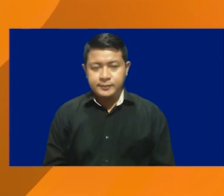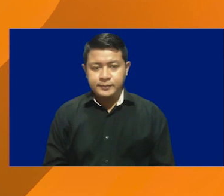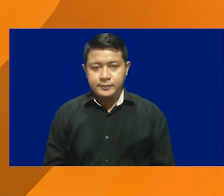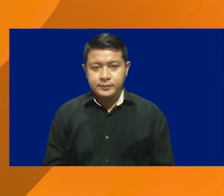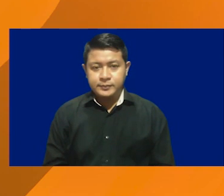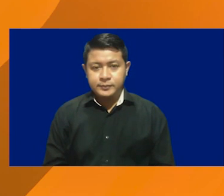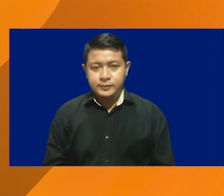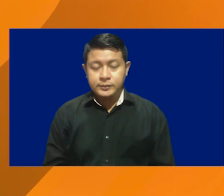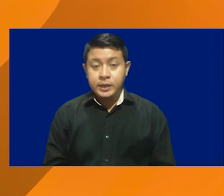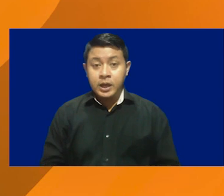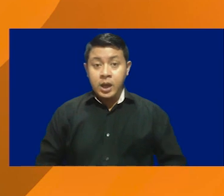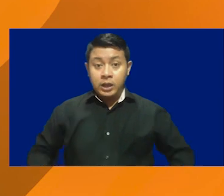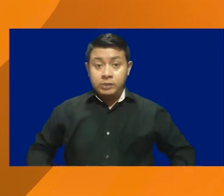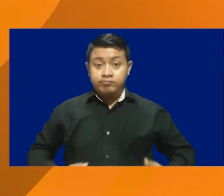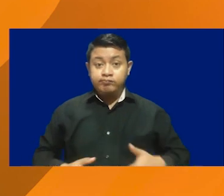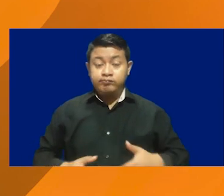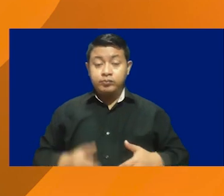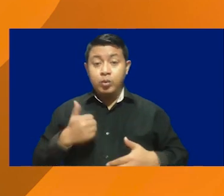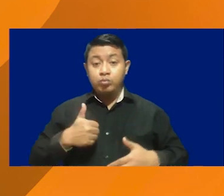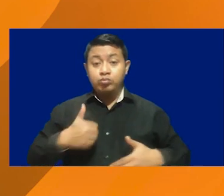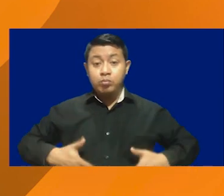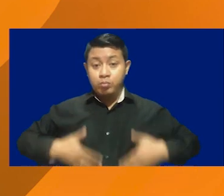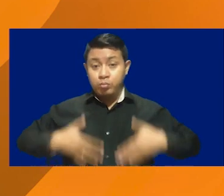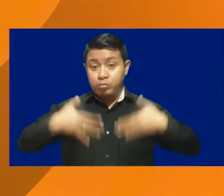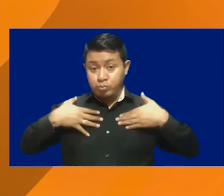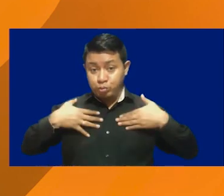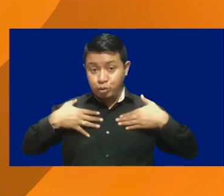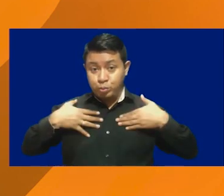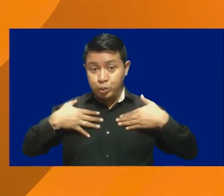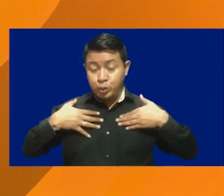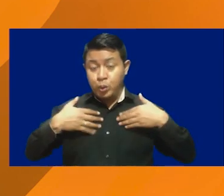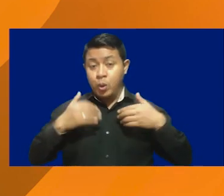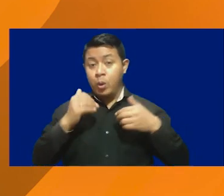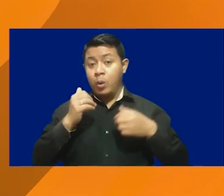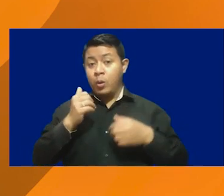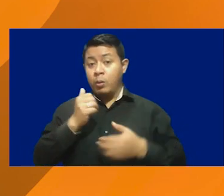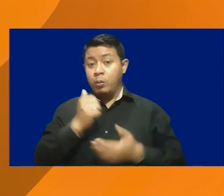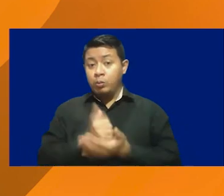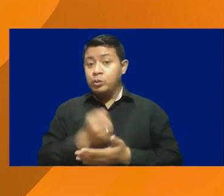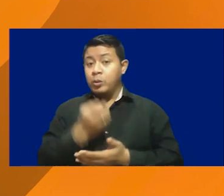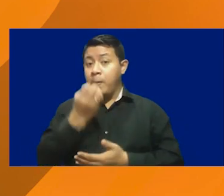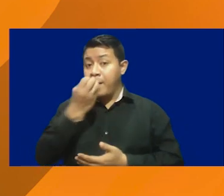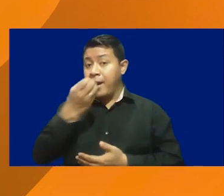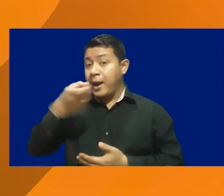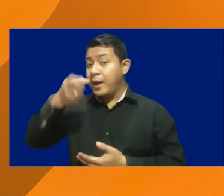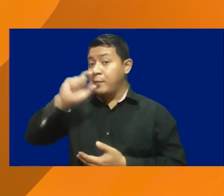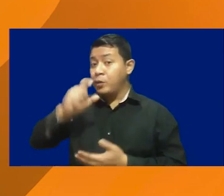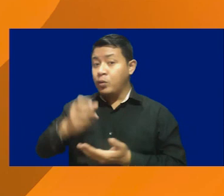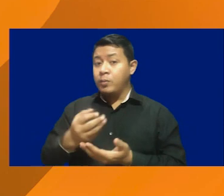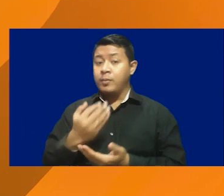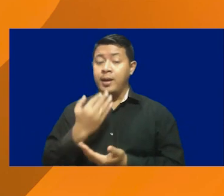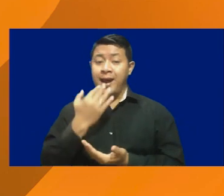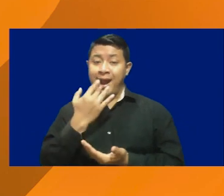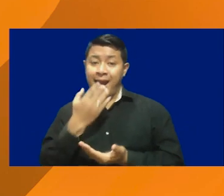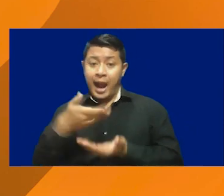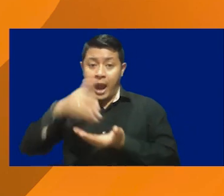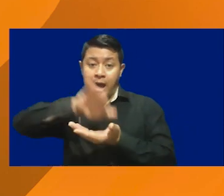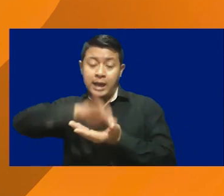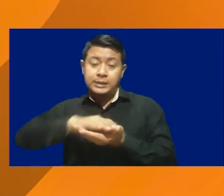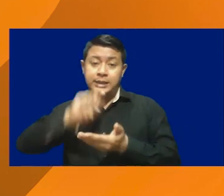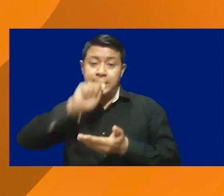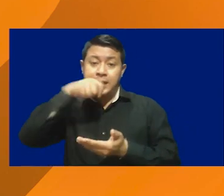Nah, seperti tadi saya katakan, bahwa secara jasmaniah tubuh itu membutuhkan makanan dan